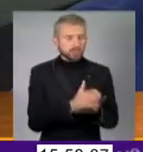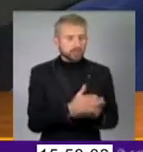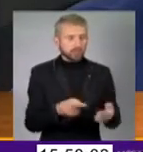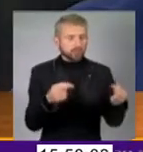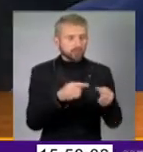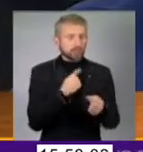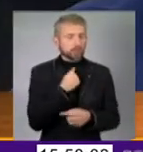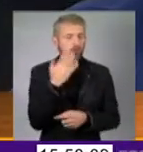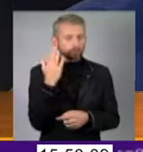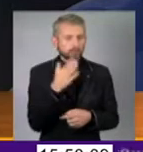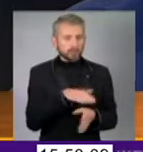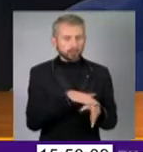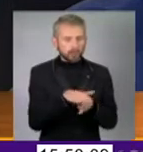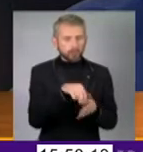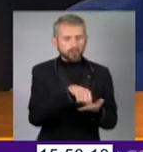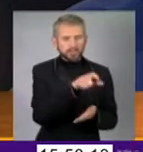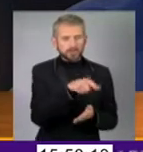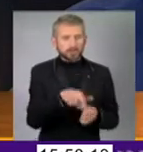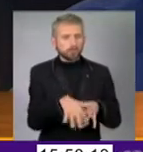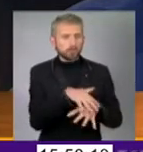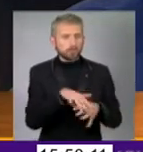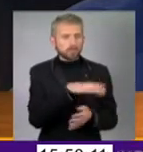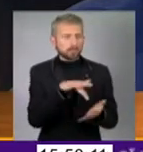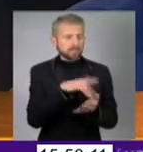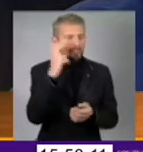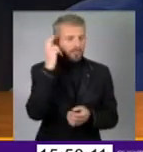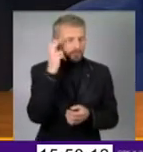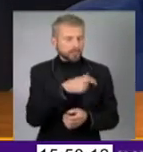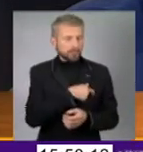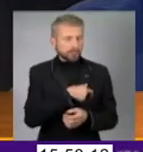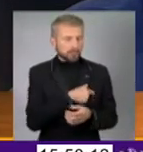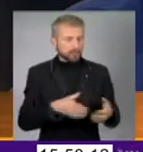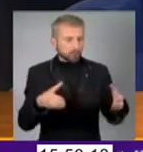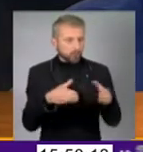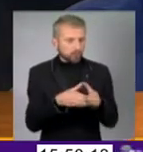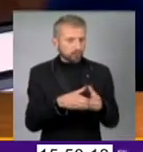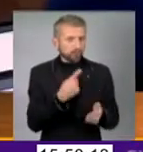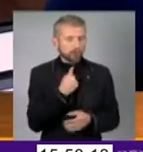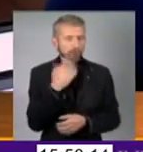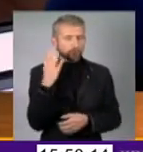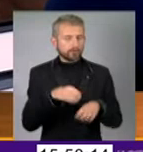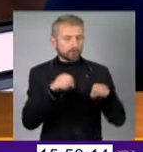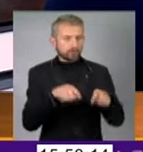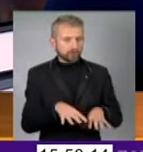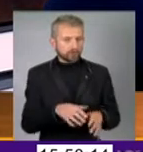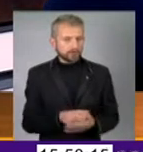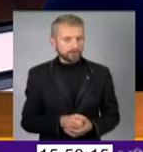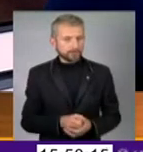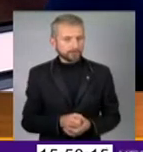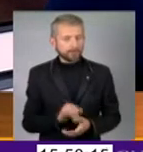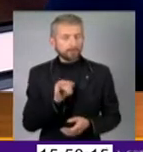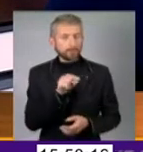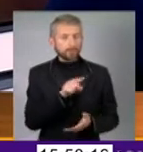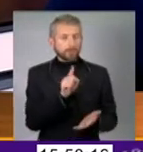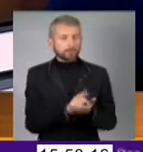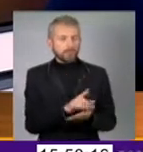відповідний, проголосований тотально представниками громади міста Києва, депутатським корпусом, проголосоване рішення. І тут має